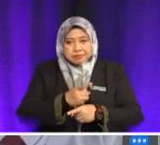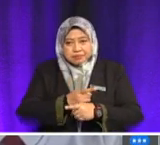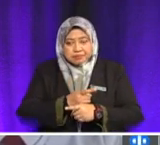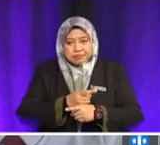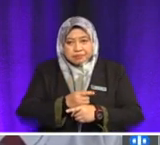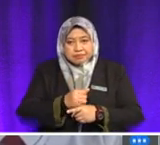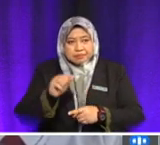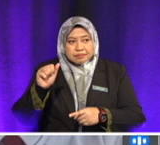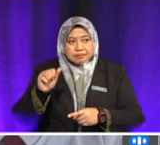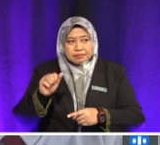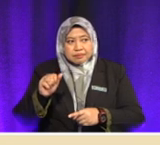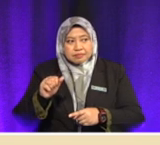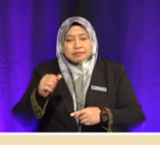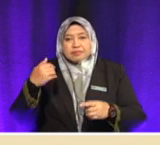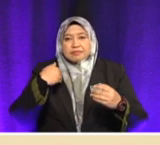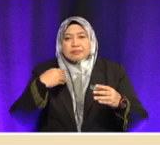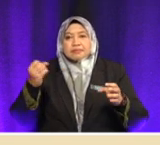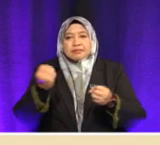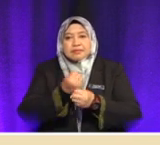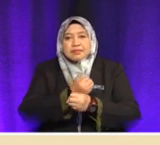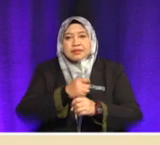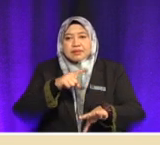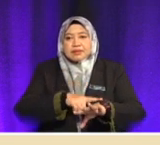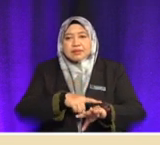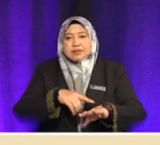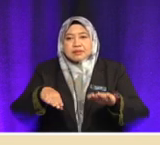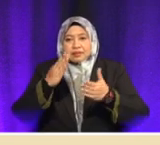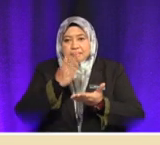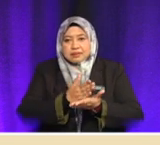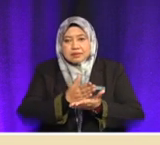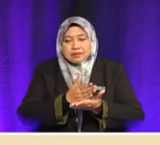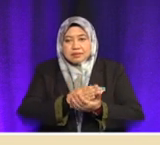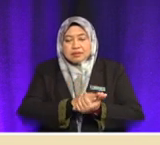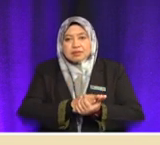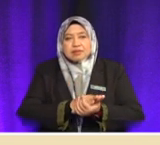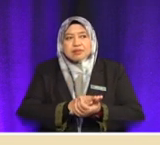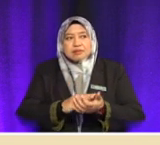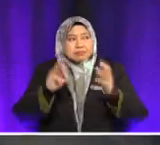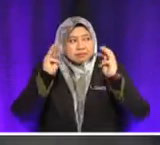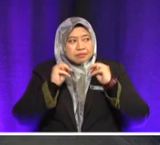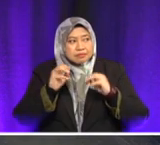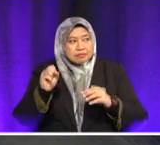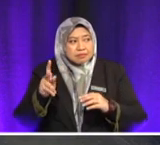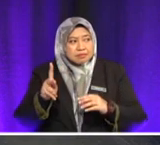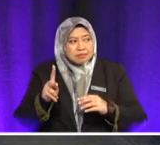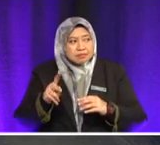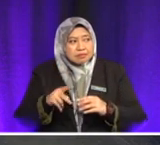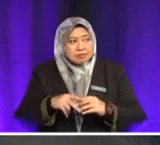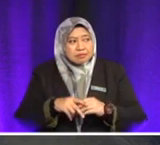jadi tidak berselangan dia ke tengah tuh Oke Betul Oke kita tengok oke oke